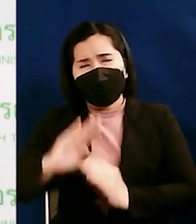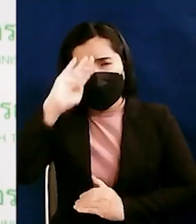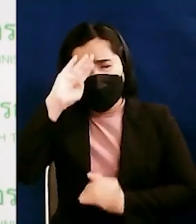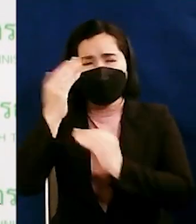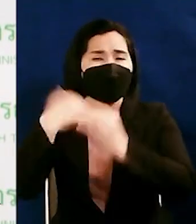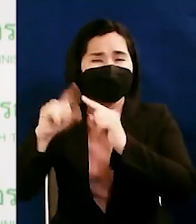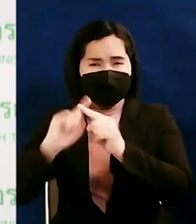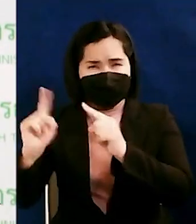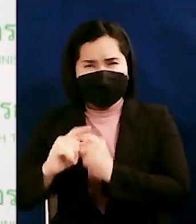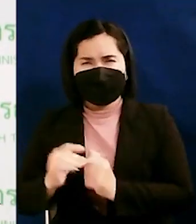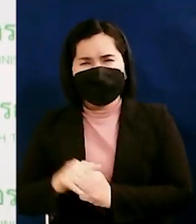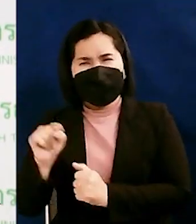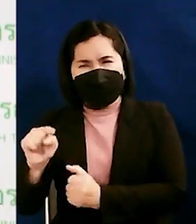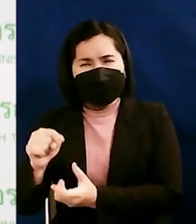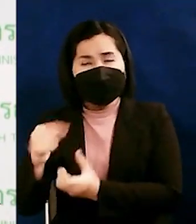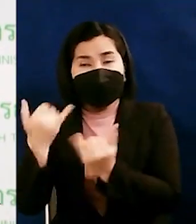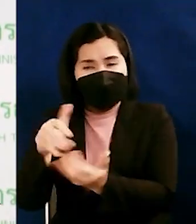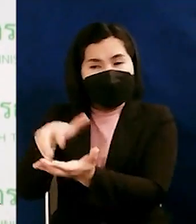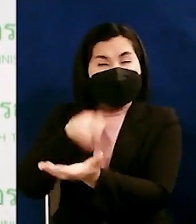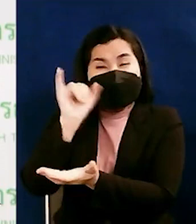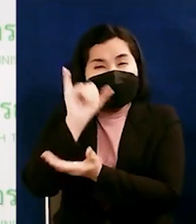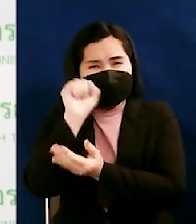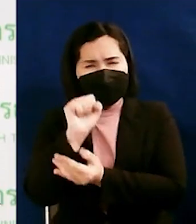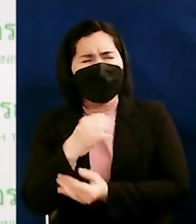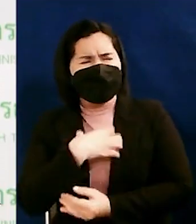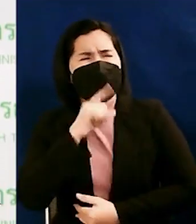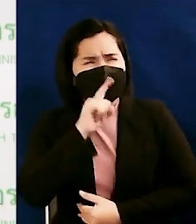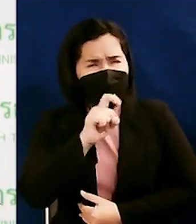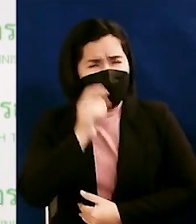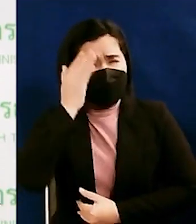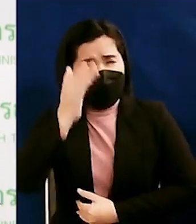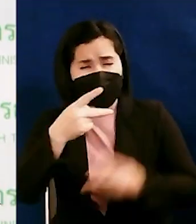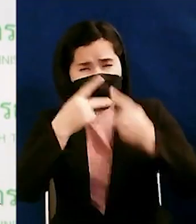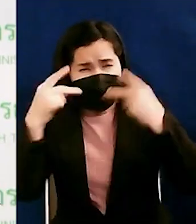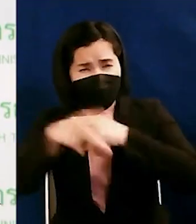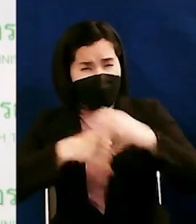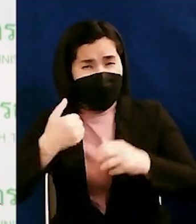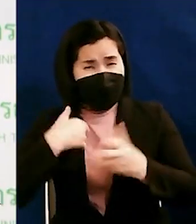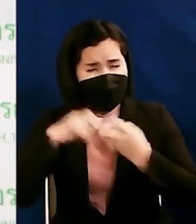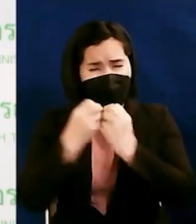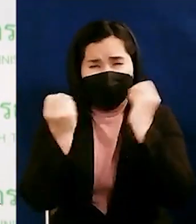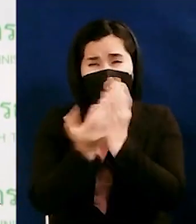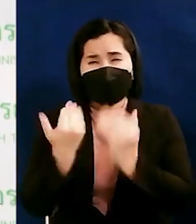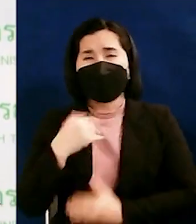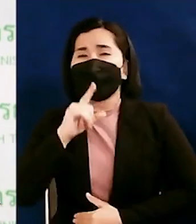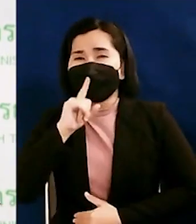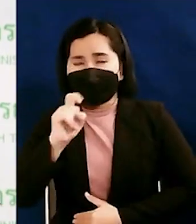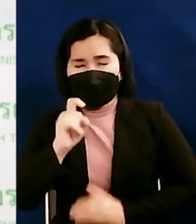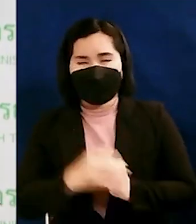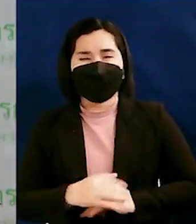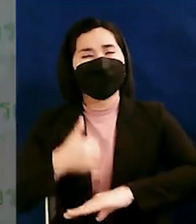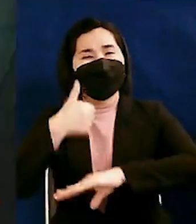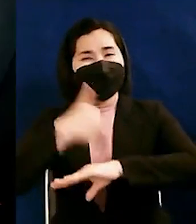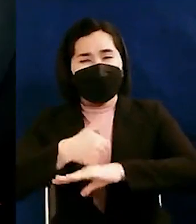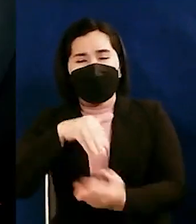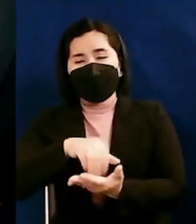เราจะโดนโจมตีหรือเปล่าหรือจะถูกโจรกรรมหรือเปล่านะคะก็ต้องเรียนเชิญท่านนี้ค่ะนายแพทย์อนันต์กนกสินนะคะผู้อำนวยการศู